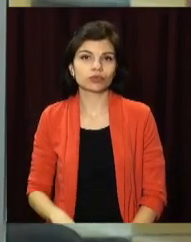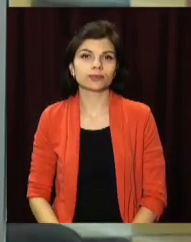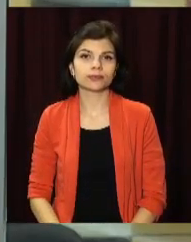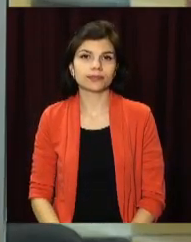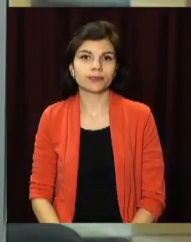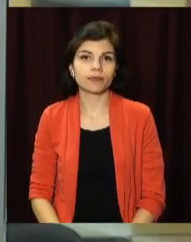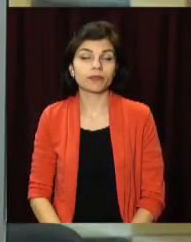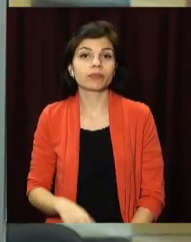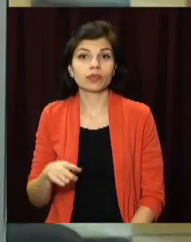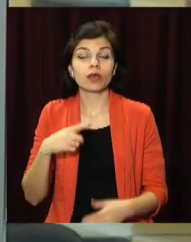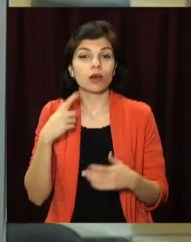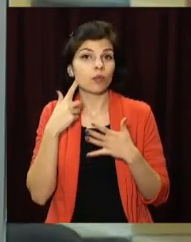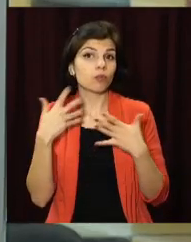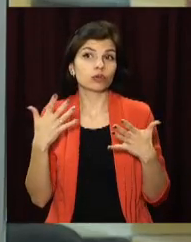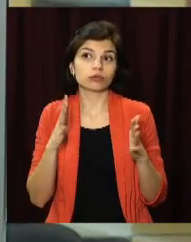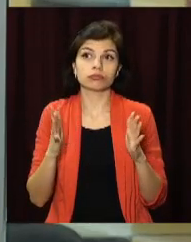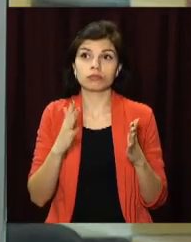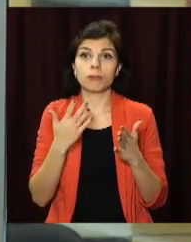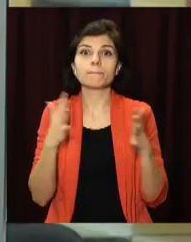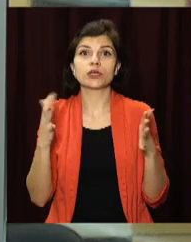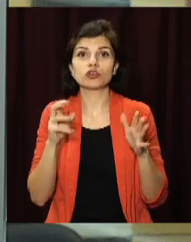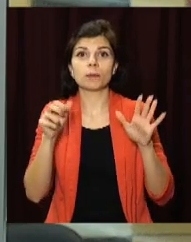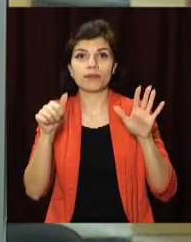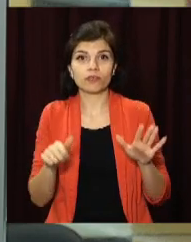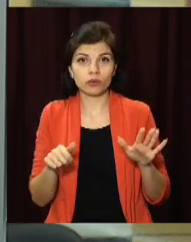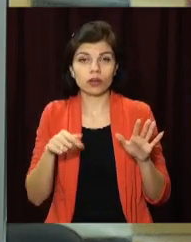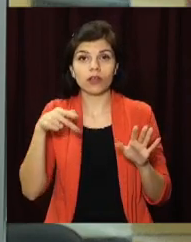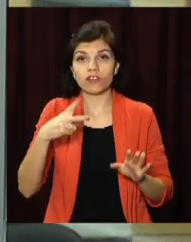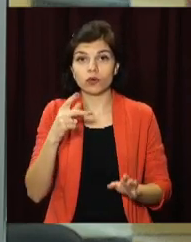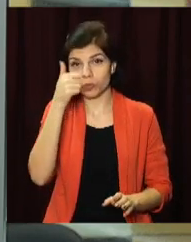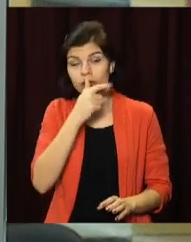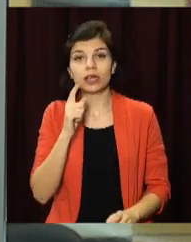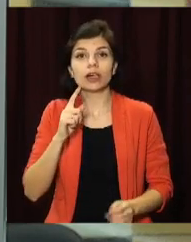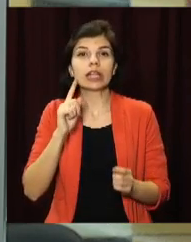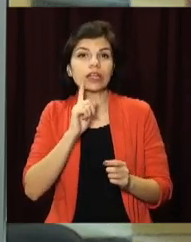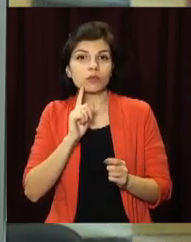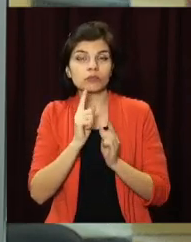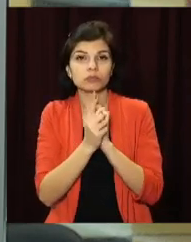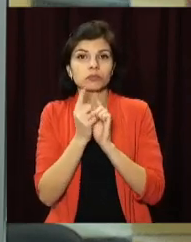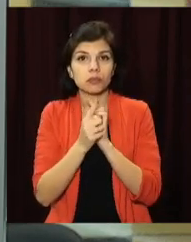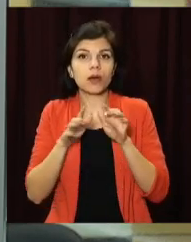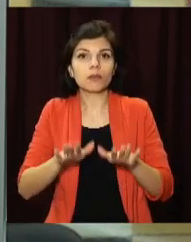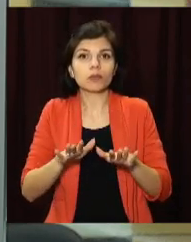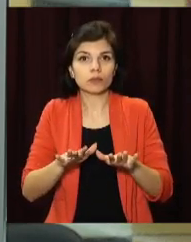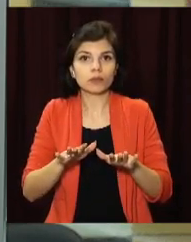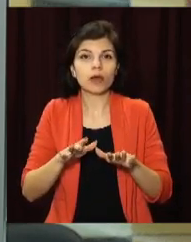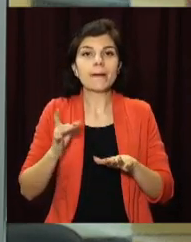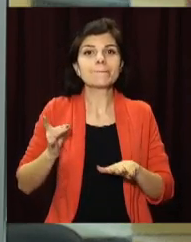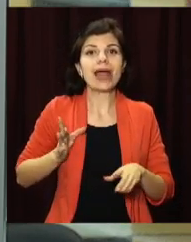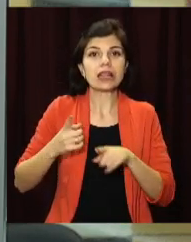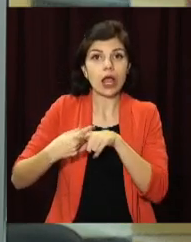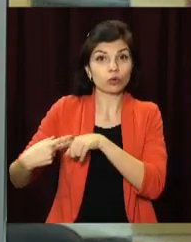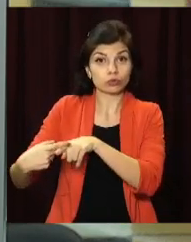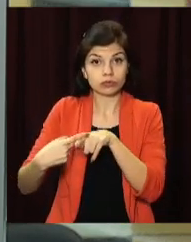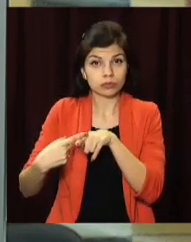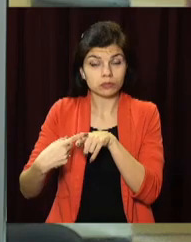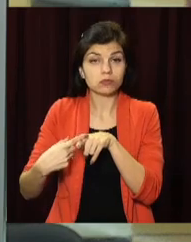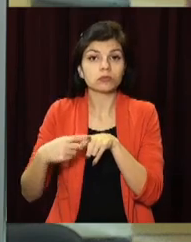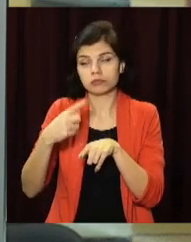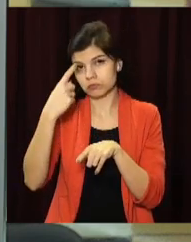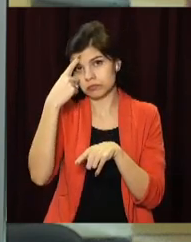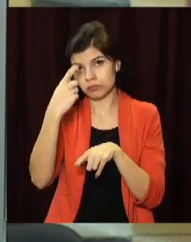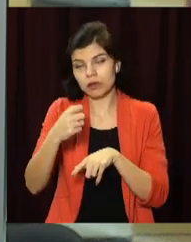Не більше як півроку. У 2021 році в Україні тимчасово змінили правила перебування громадян Білорусі. Про це повідомили в